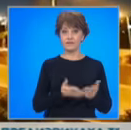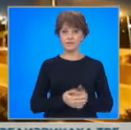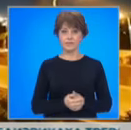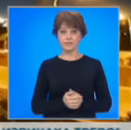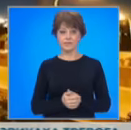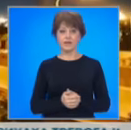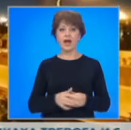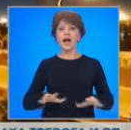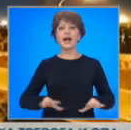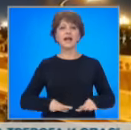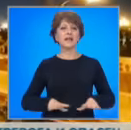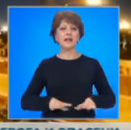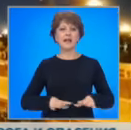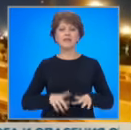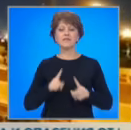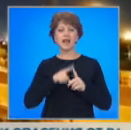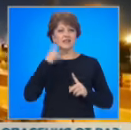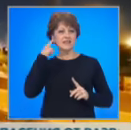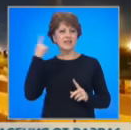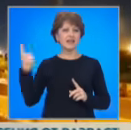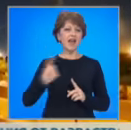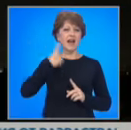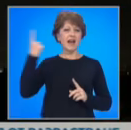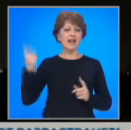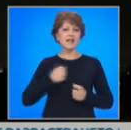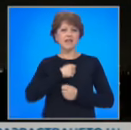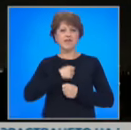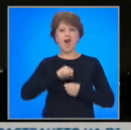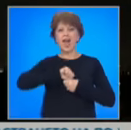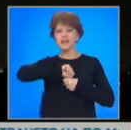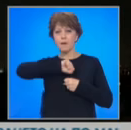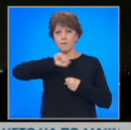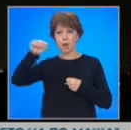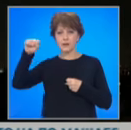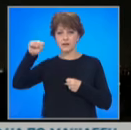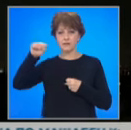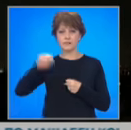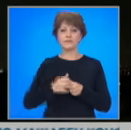нощ. Градът е огласен от сирени за тревога. Отекват експлозии.